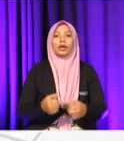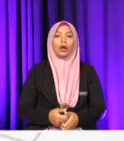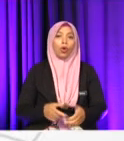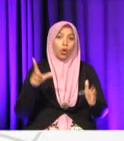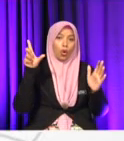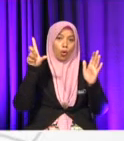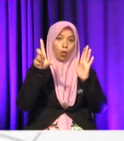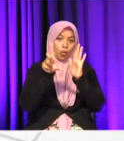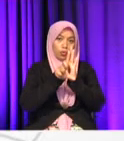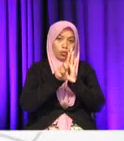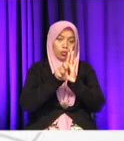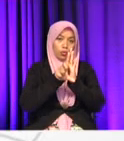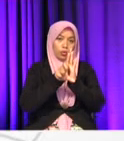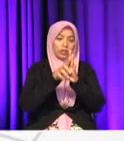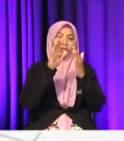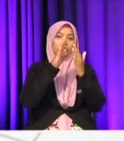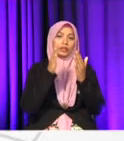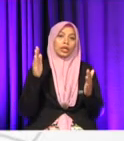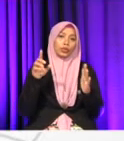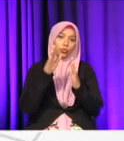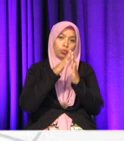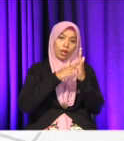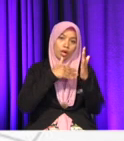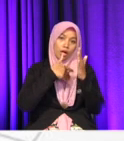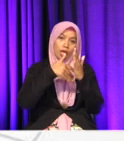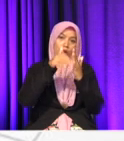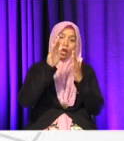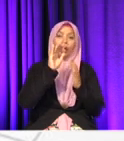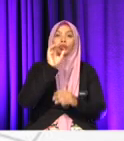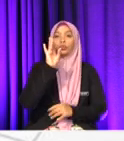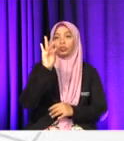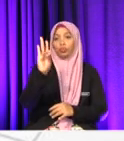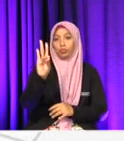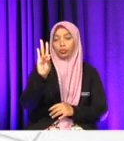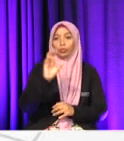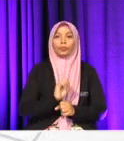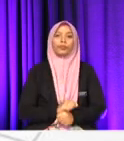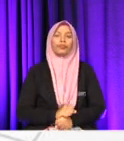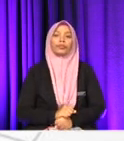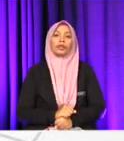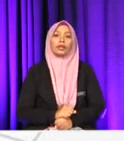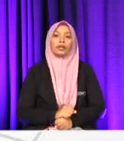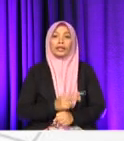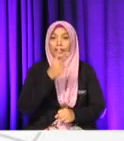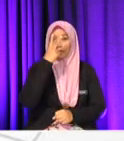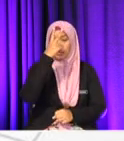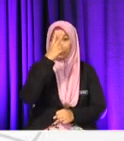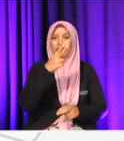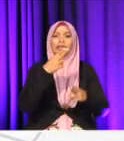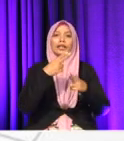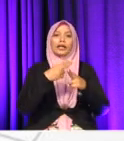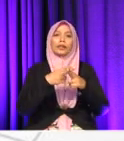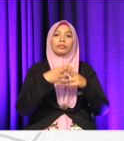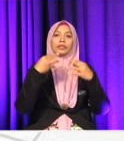jadwal 7 merupakan maklumat dan image yang perlu dimasukkan pada logo berkenaan lihat jadwal 7 nama Serikat